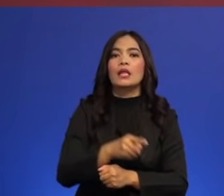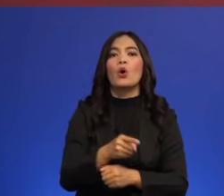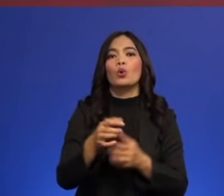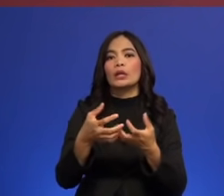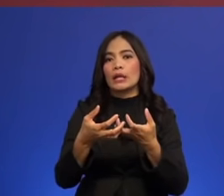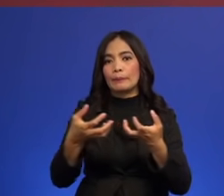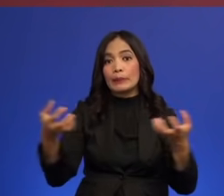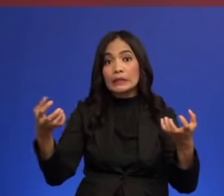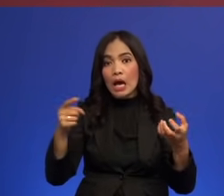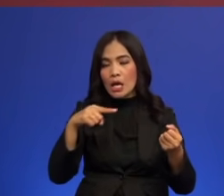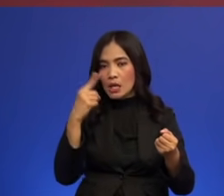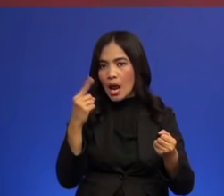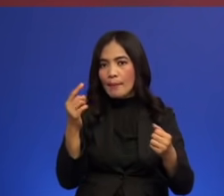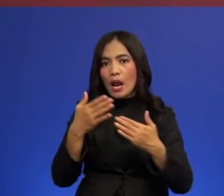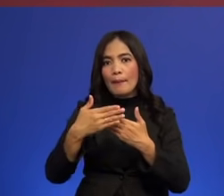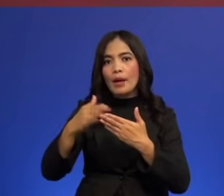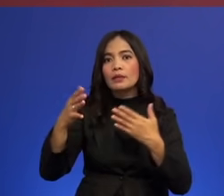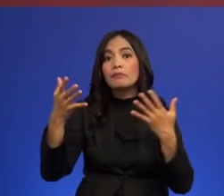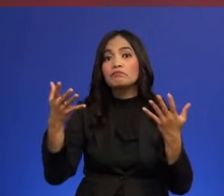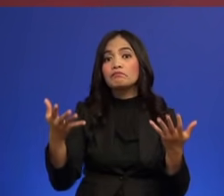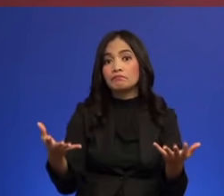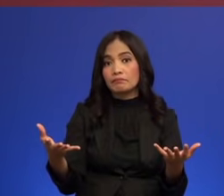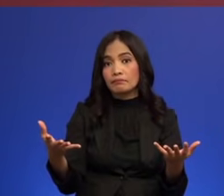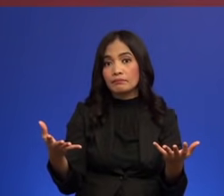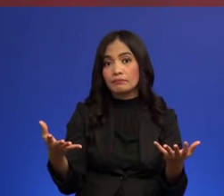Allah selama-lamanya.